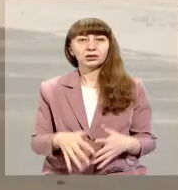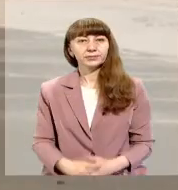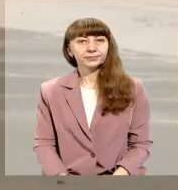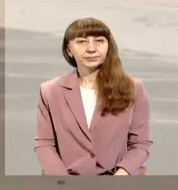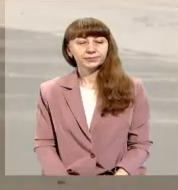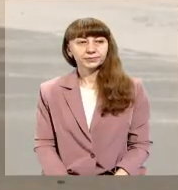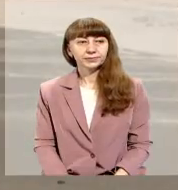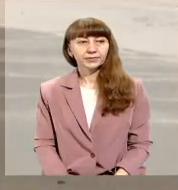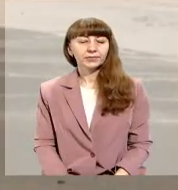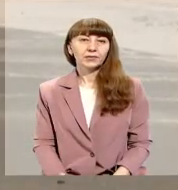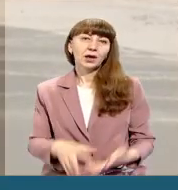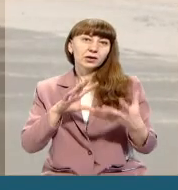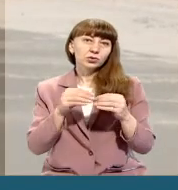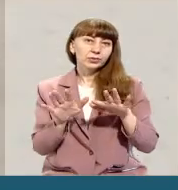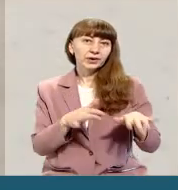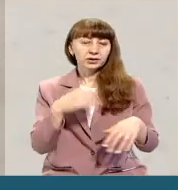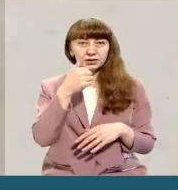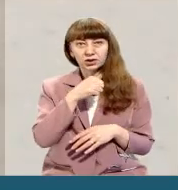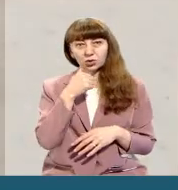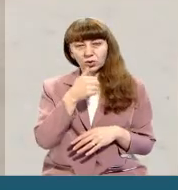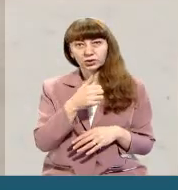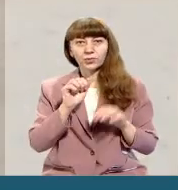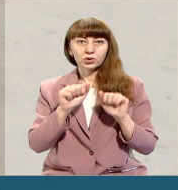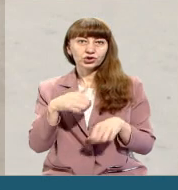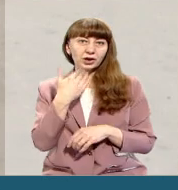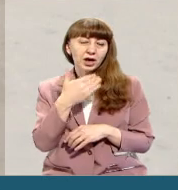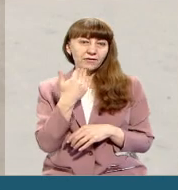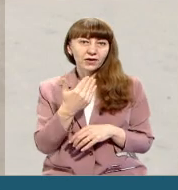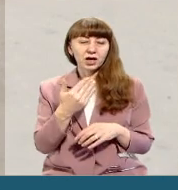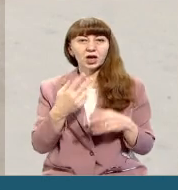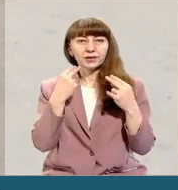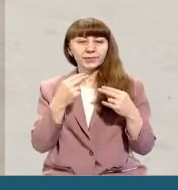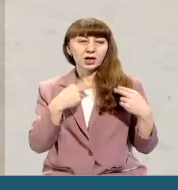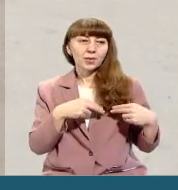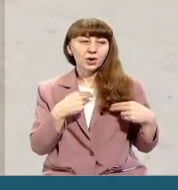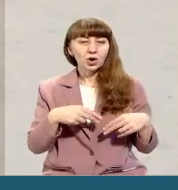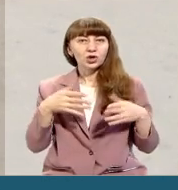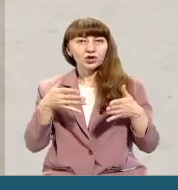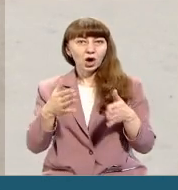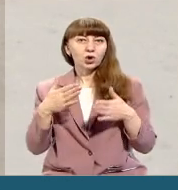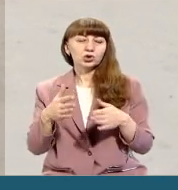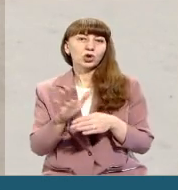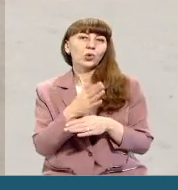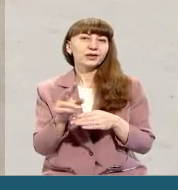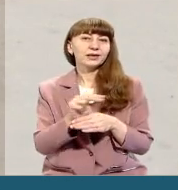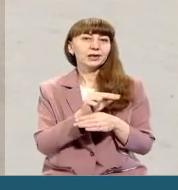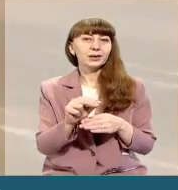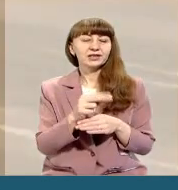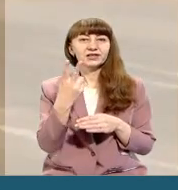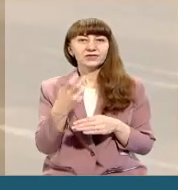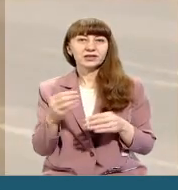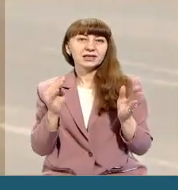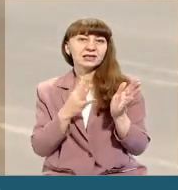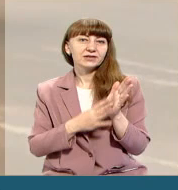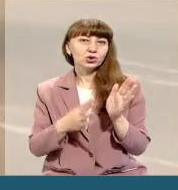Аркалык Подводя итоги уходящего сезона можно смело сказать о плодотворной работе автодорожной отрасли отремонтирована